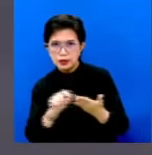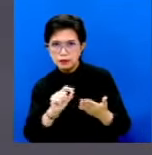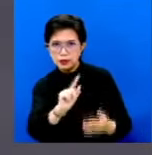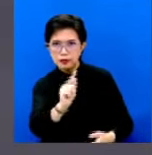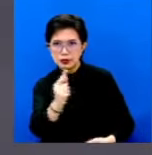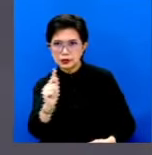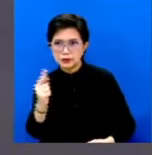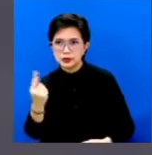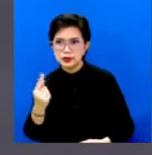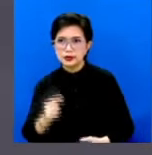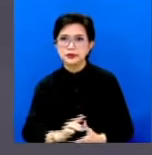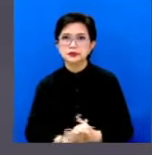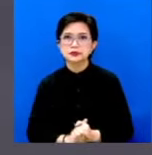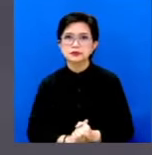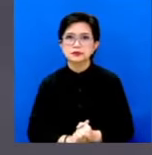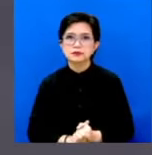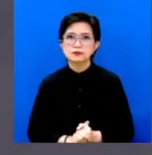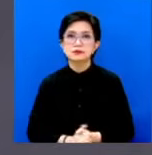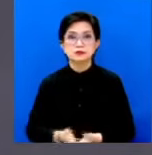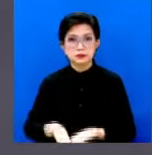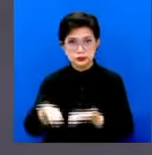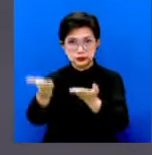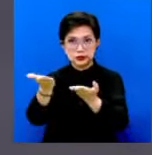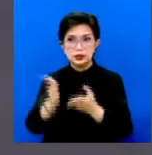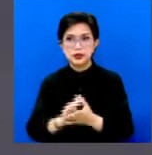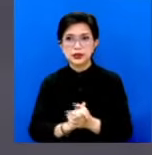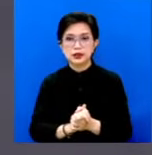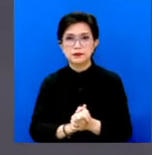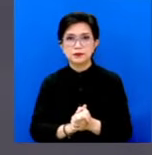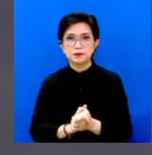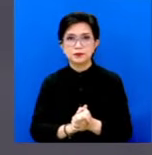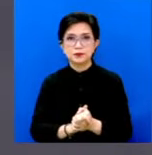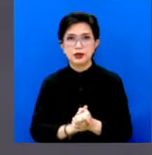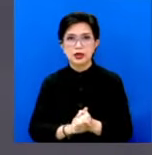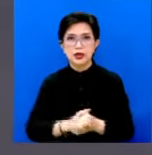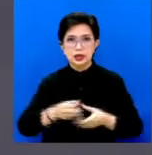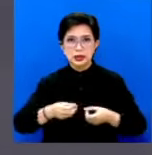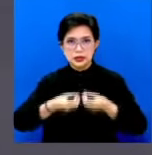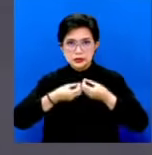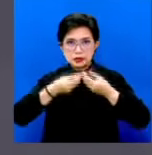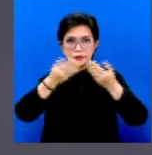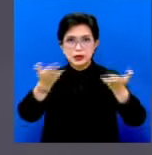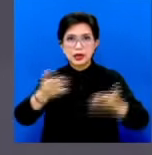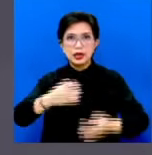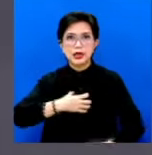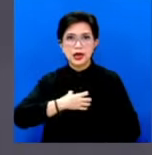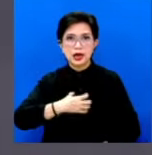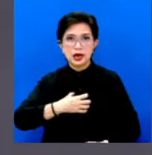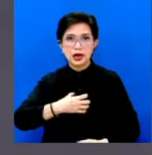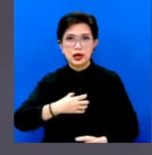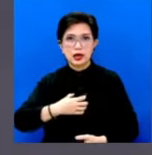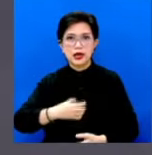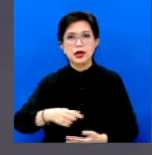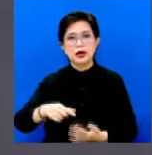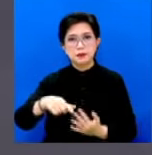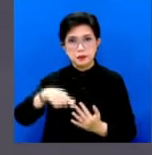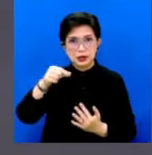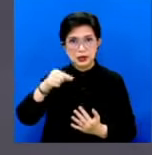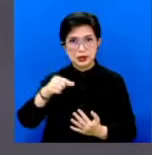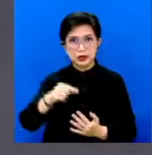di dalam TPS, dan Bapak Ibu silahkan menyalurkan hak pilih tanpa ada intimidasi, tanpa